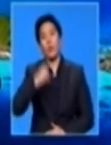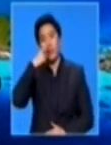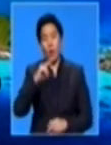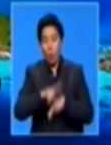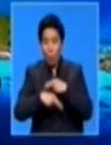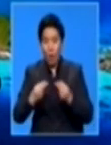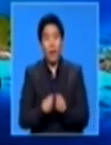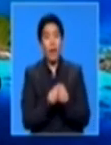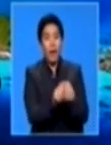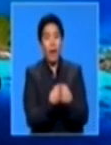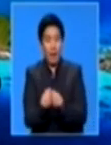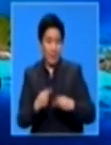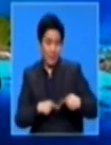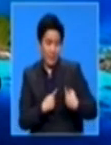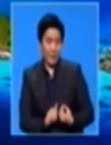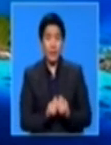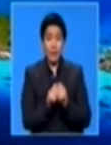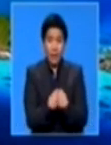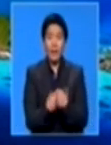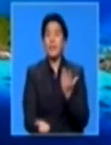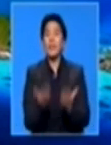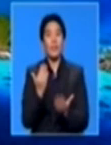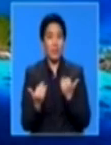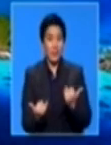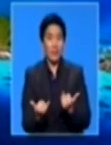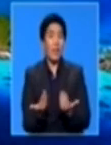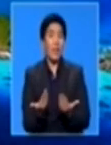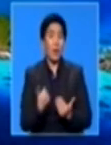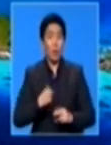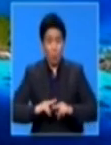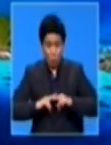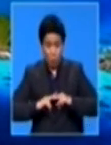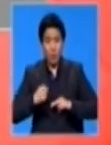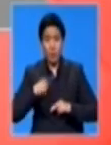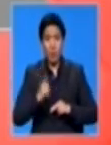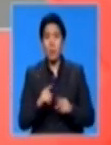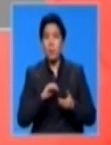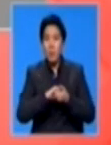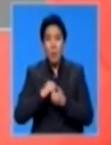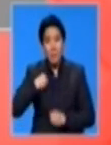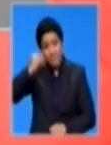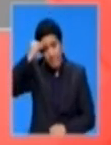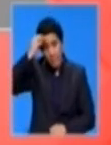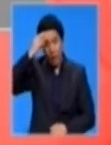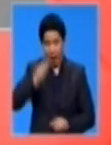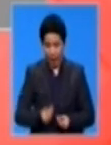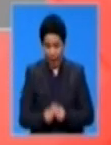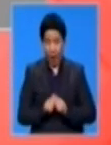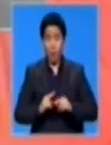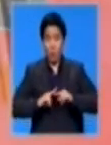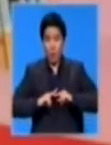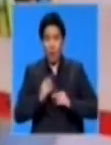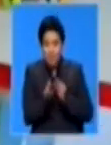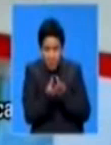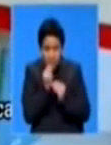ให้กันมอบด้วยใจมอบด้วยอะไรก็แล้วแต่นะครับตนเองก็คือการสั่งสมความรู้ทางปัญญานี่ให้กับตัวเองนะครับ